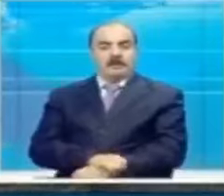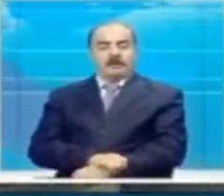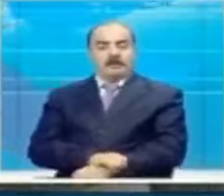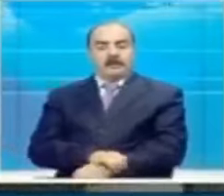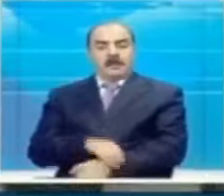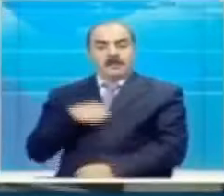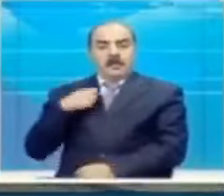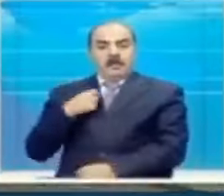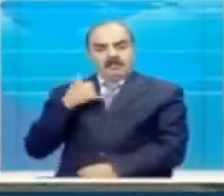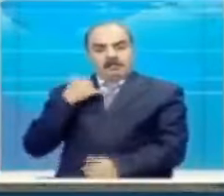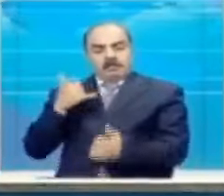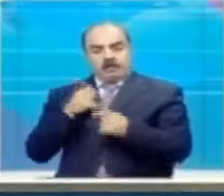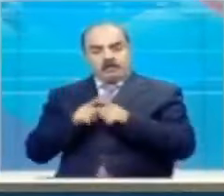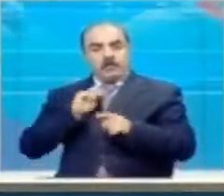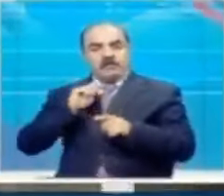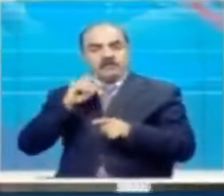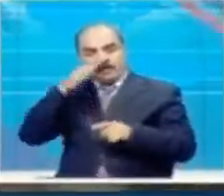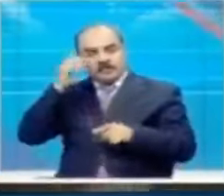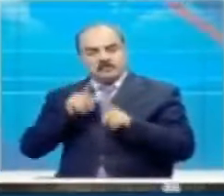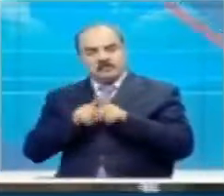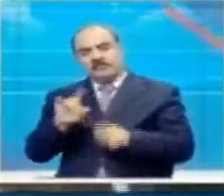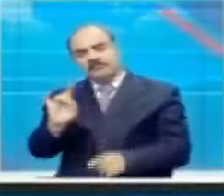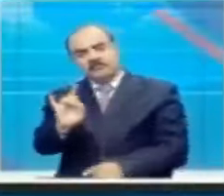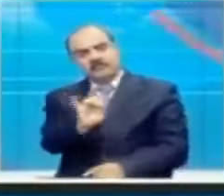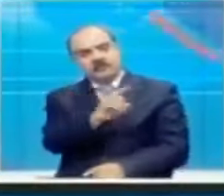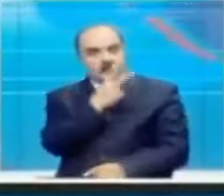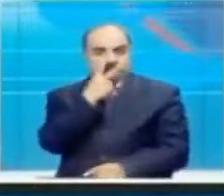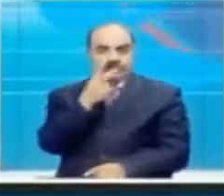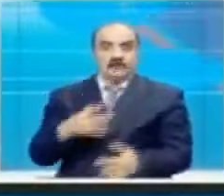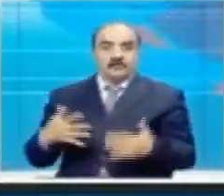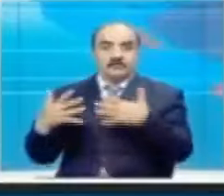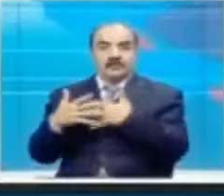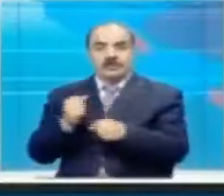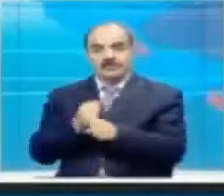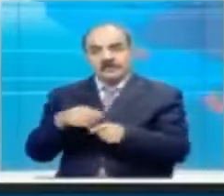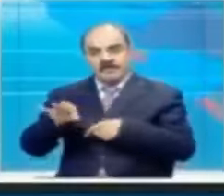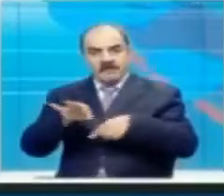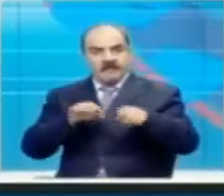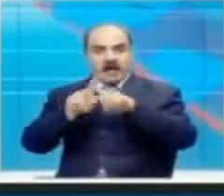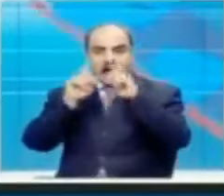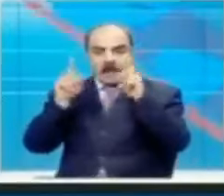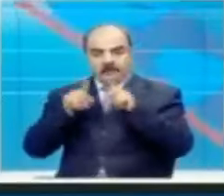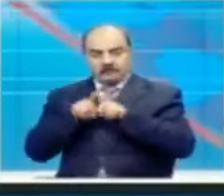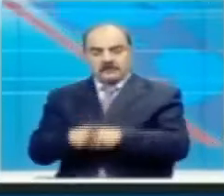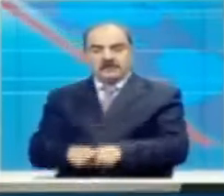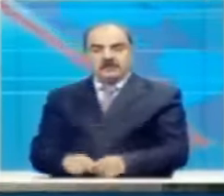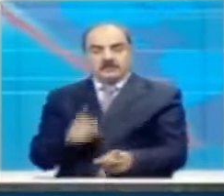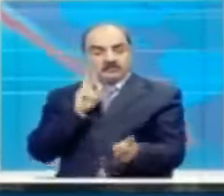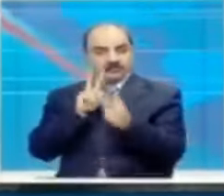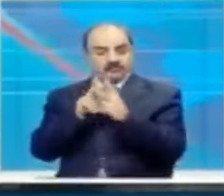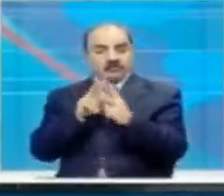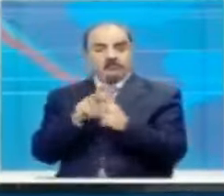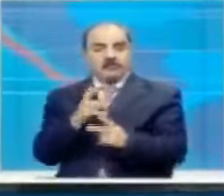الوزير يرافقه محافظ اسيوط بجوله تفقديه لعدد من الشركات المحليه والعالميه والتقى بشباب